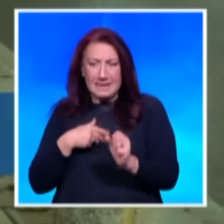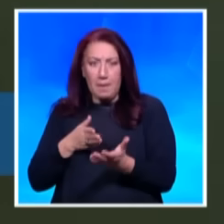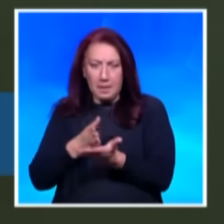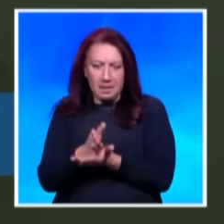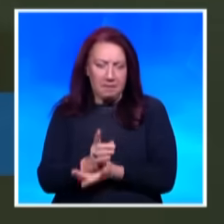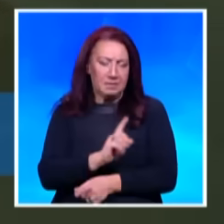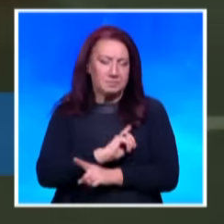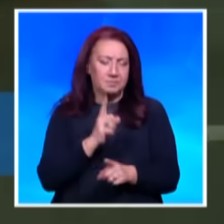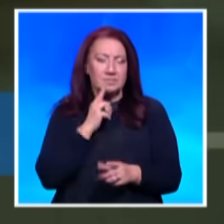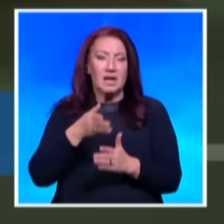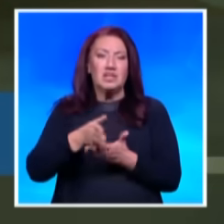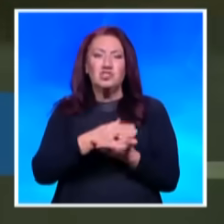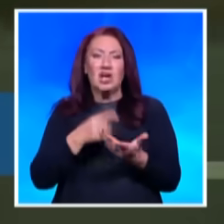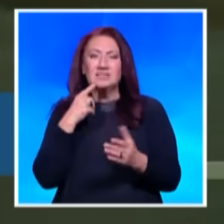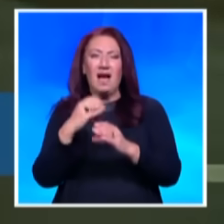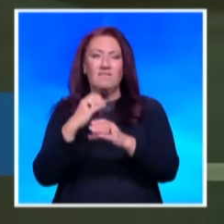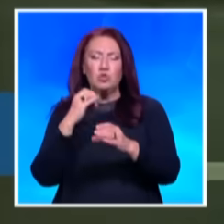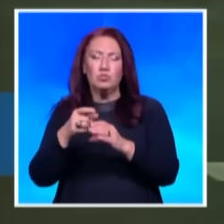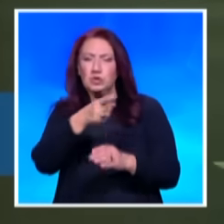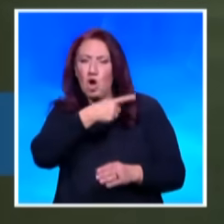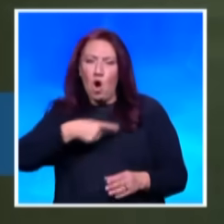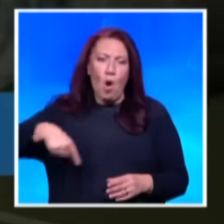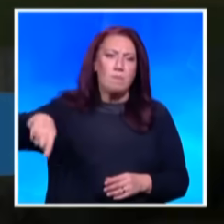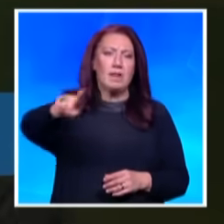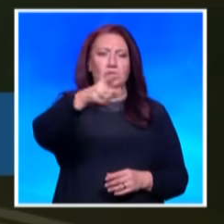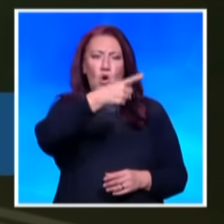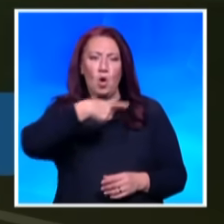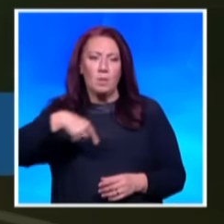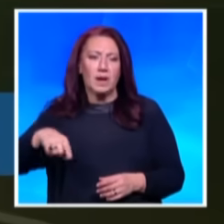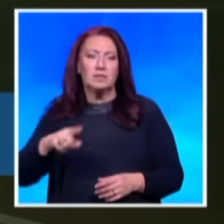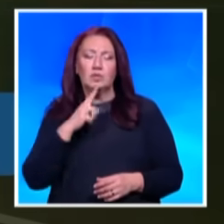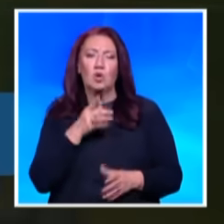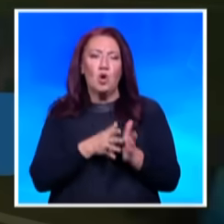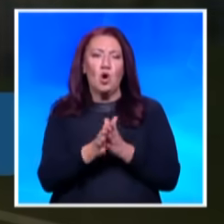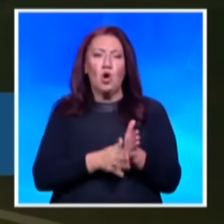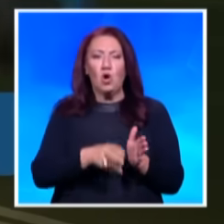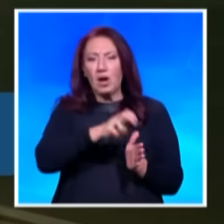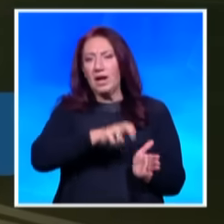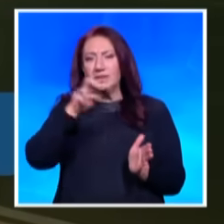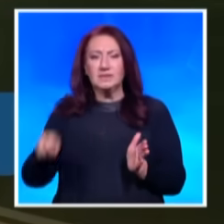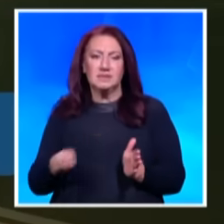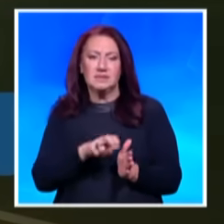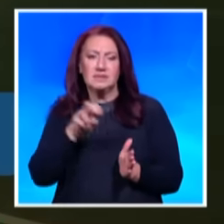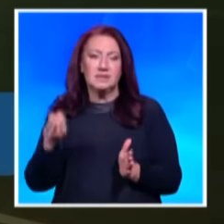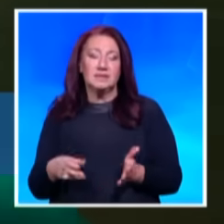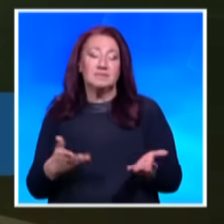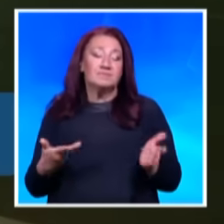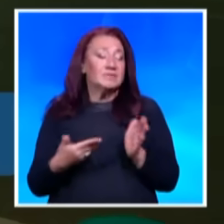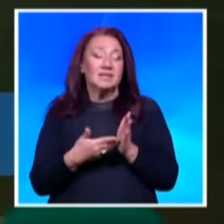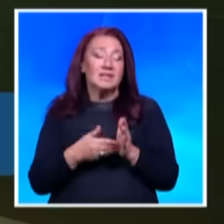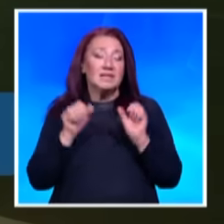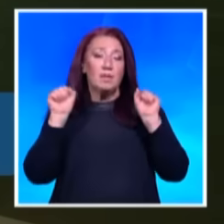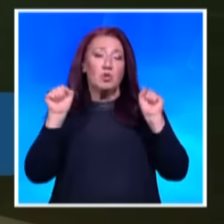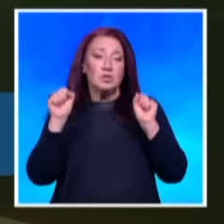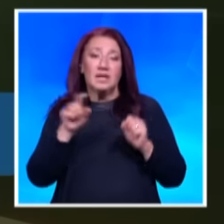от градския транспорт обръщаха, а пътниците слизаха. Не могат заради протеста и ще обръщат тук. На вас сега колко